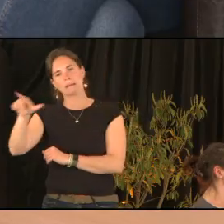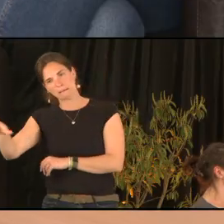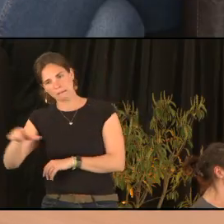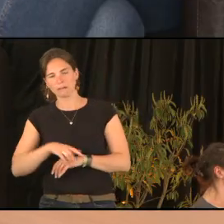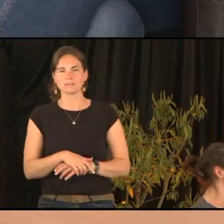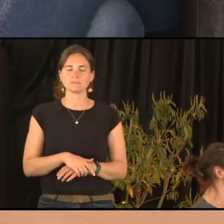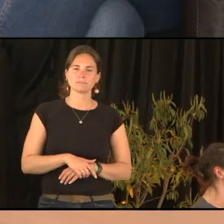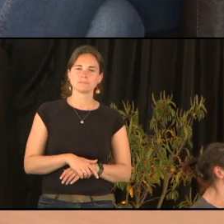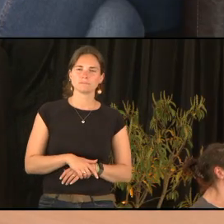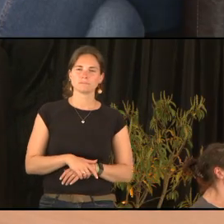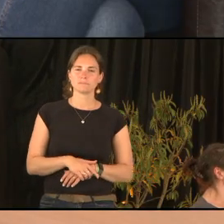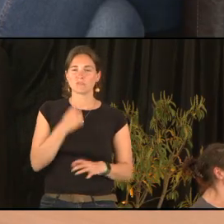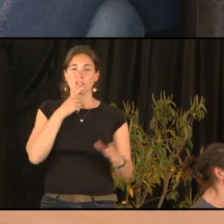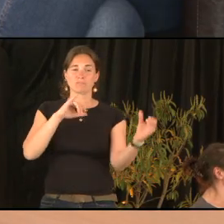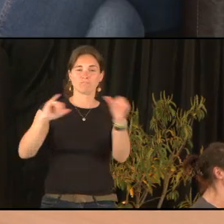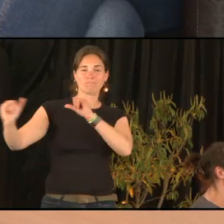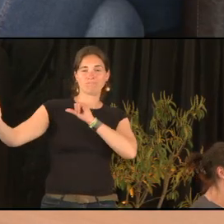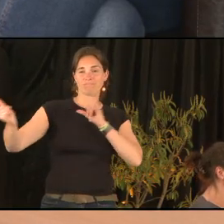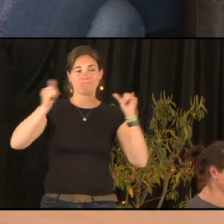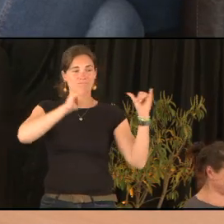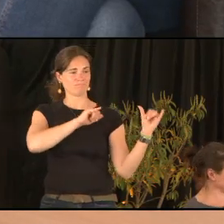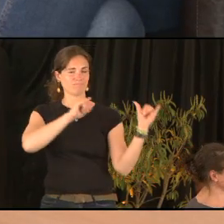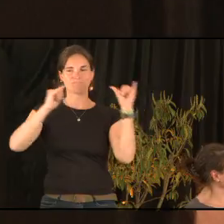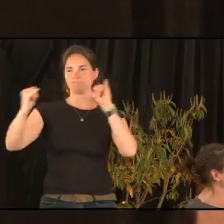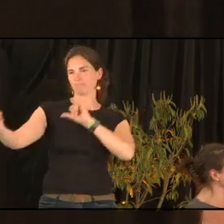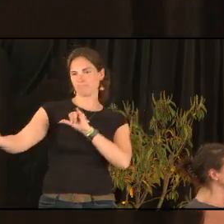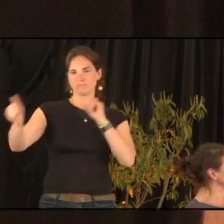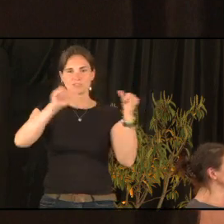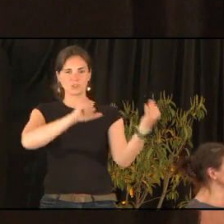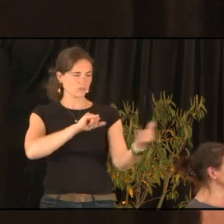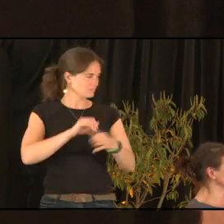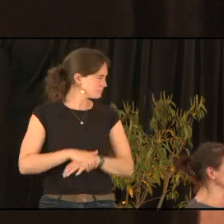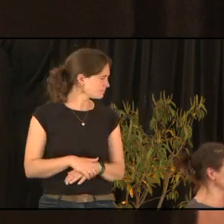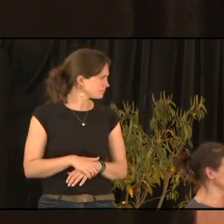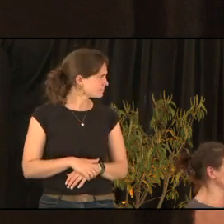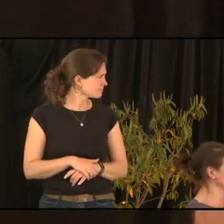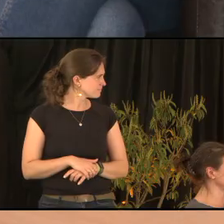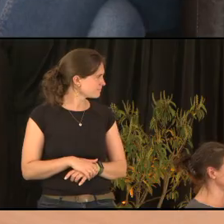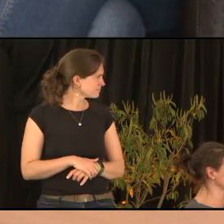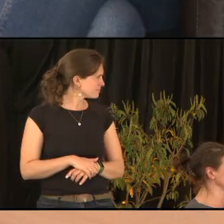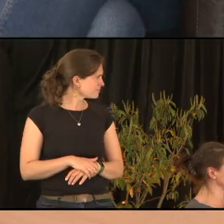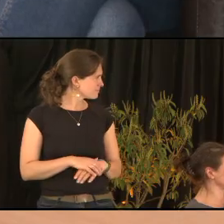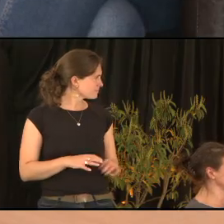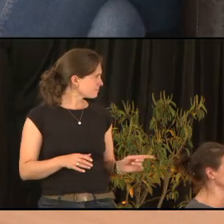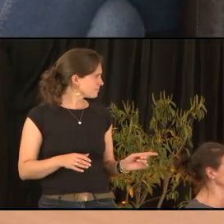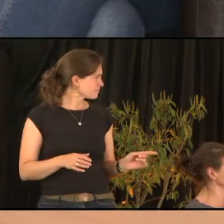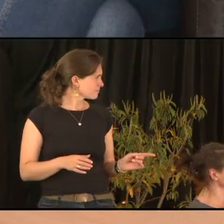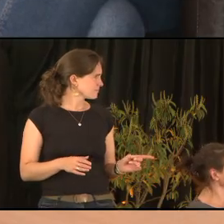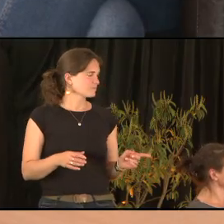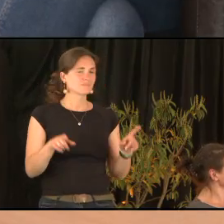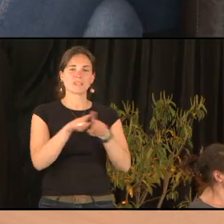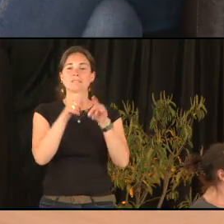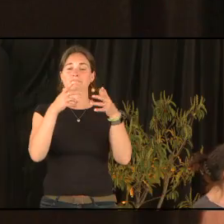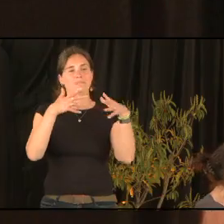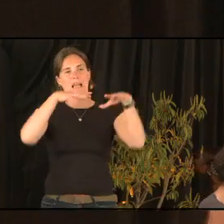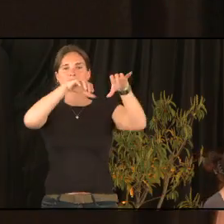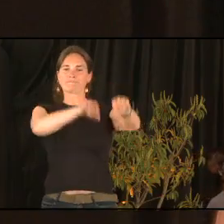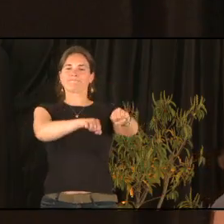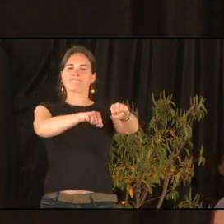ans, ou la personne d'il y a moins 15 000 ans, je me suis posé la question, je me suis dit comment est-ce que je peux la